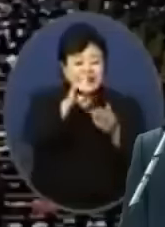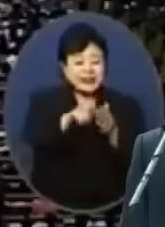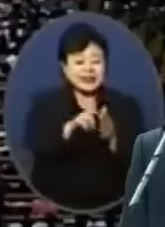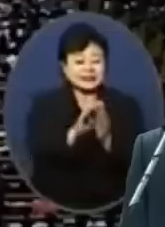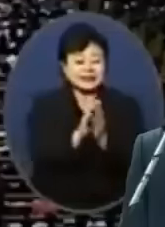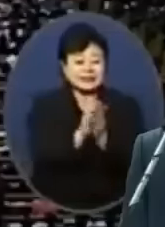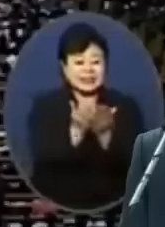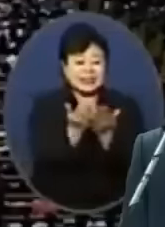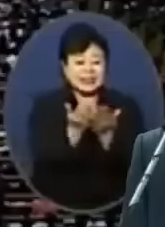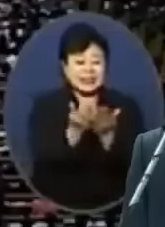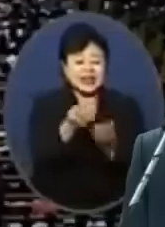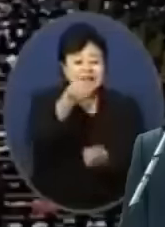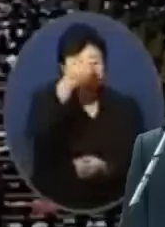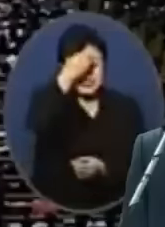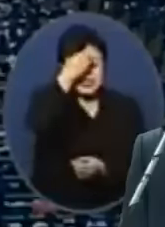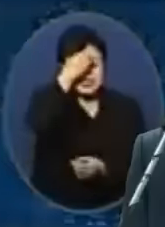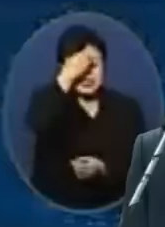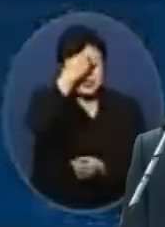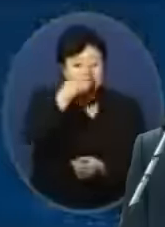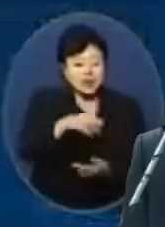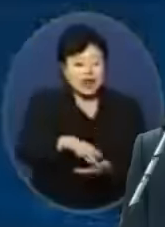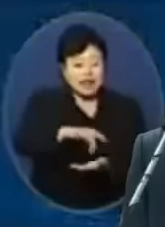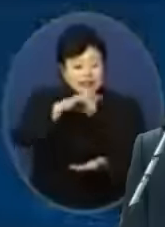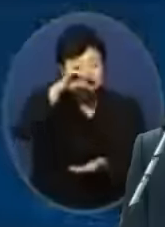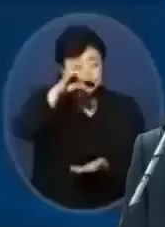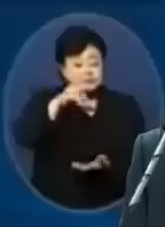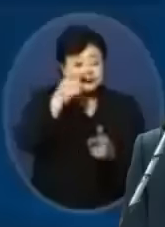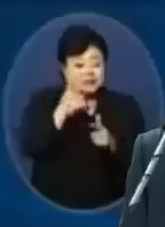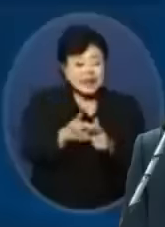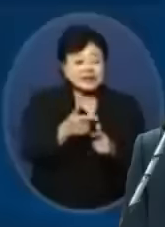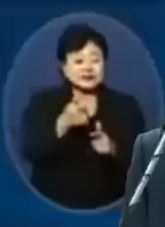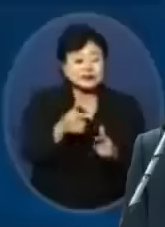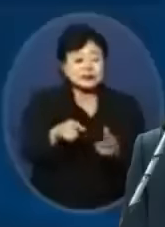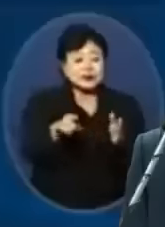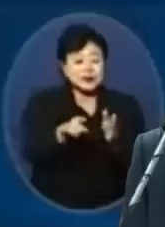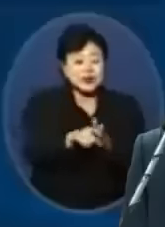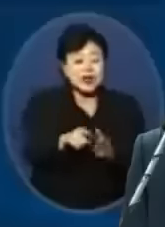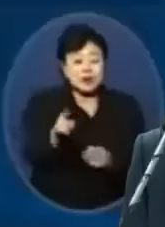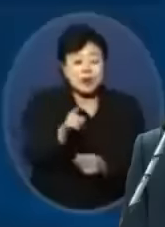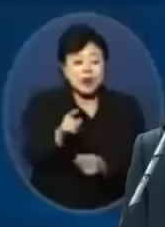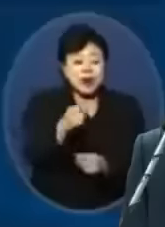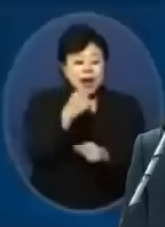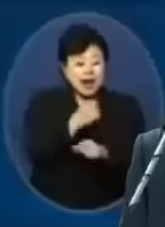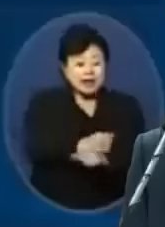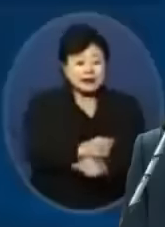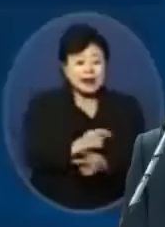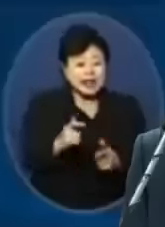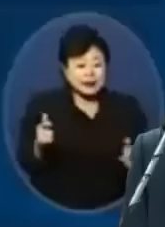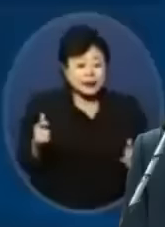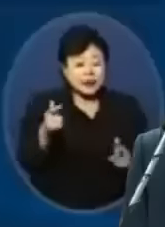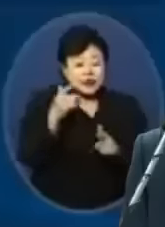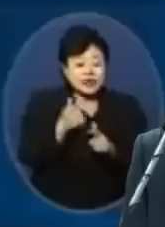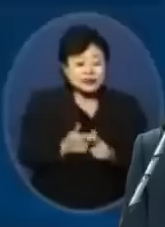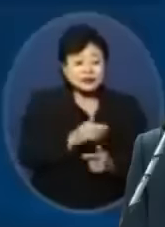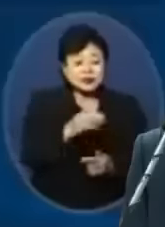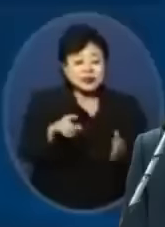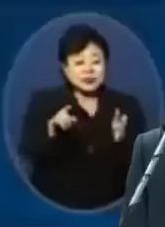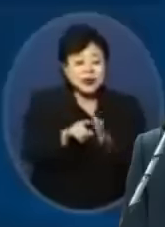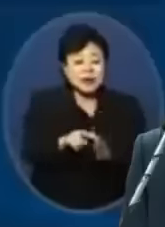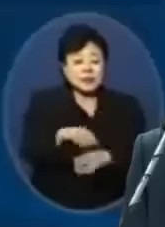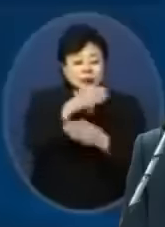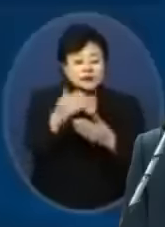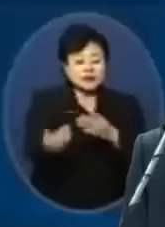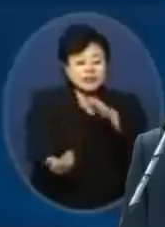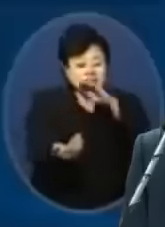책에 기독교의 핵심은 예수님을 위해 무언가를 하라는 게 아니라 예수님이 우리를